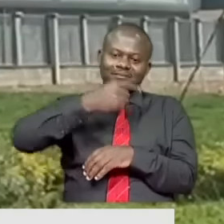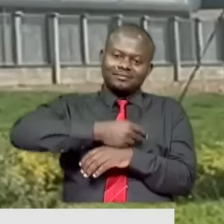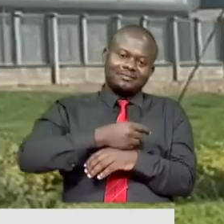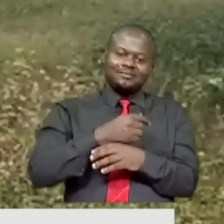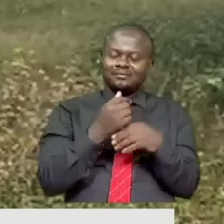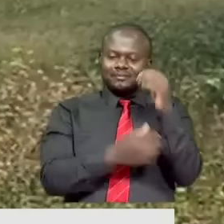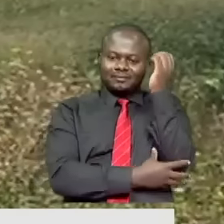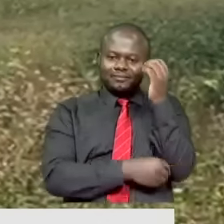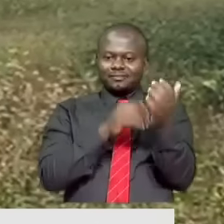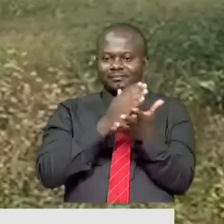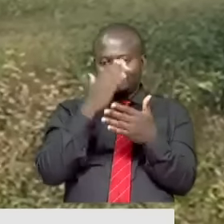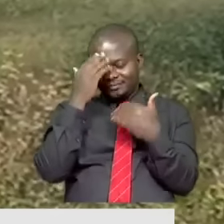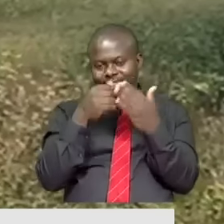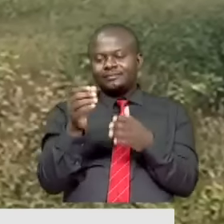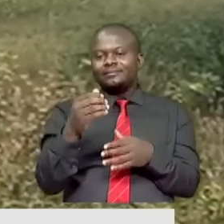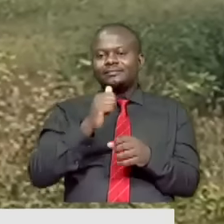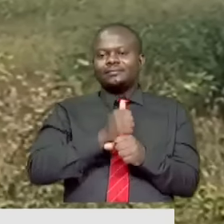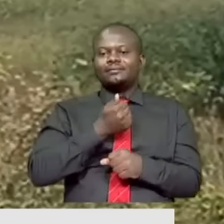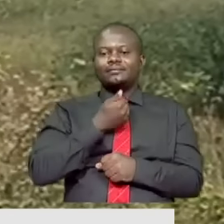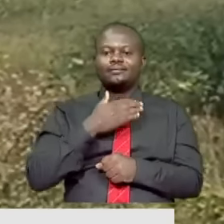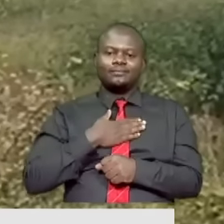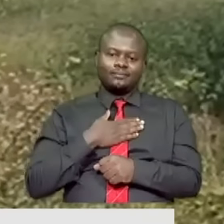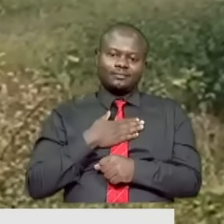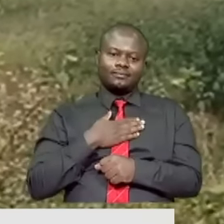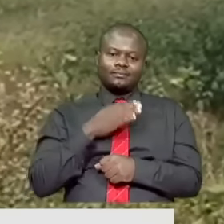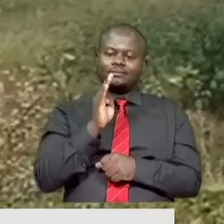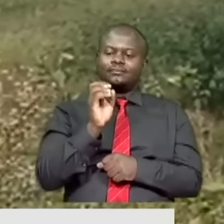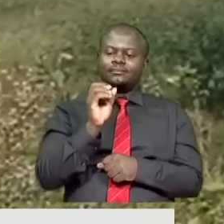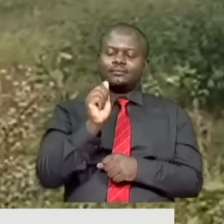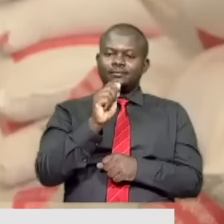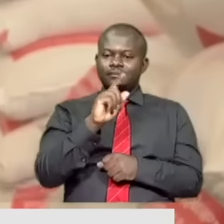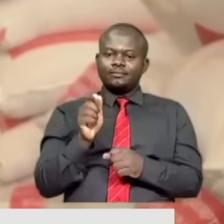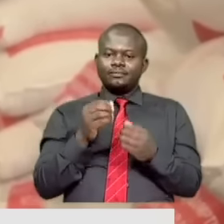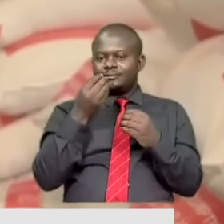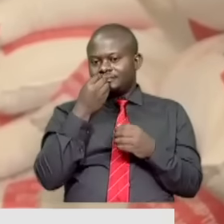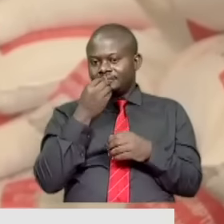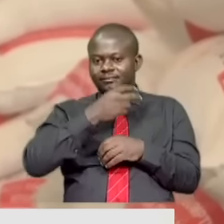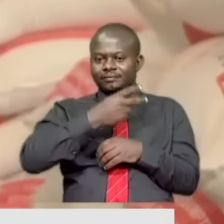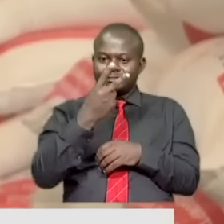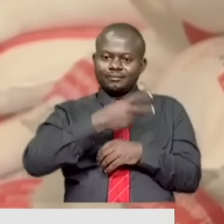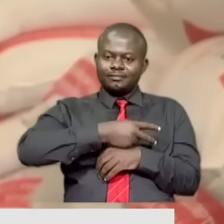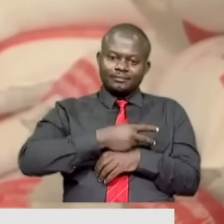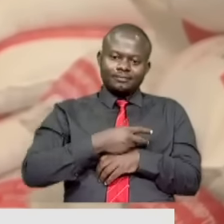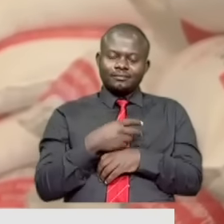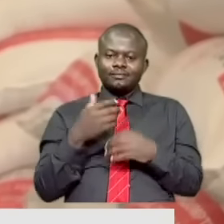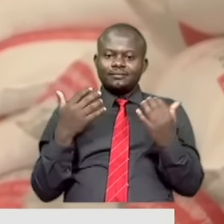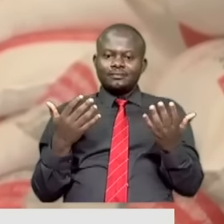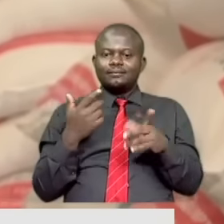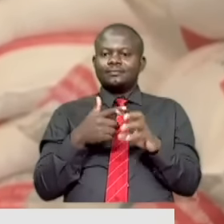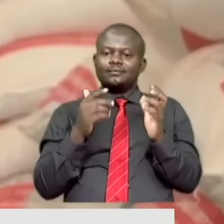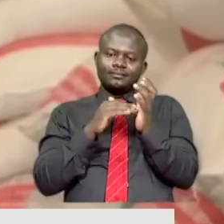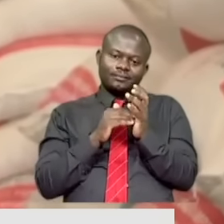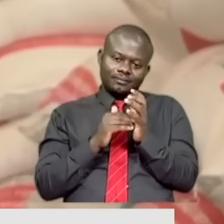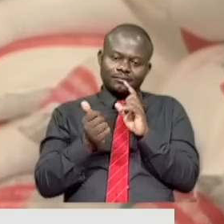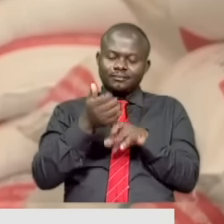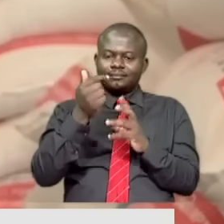cyane kubera kampani nkore. Urakoze cyane. Bowazi ati ubu ngubu ndya kabiri ku munsi kandi arimo kugera no